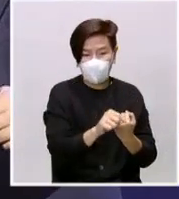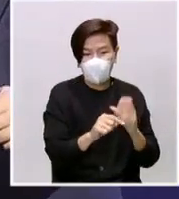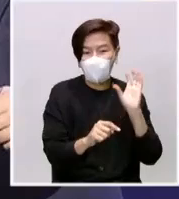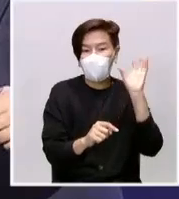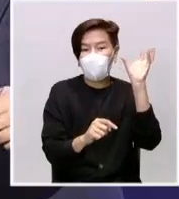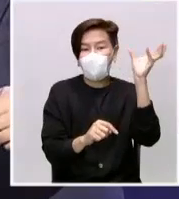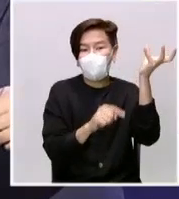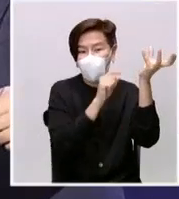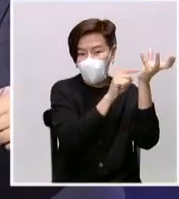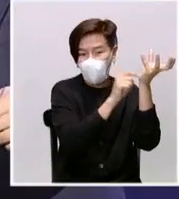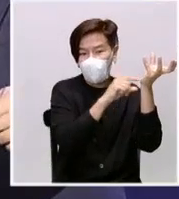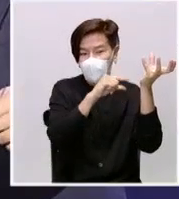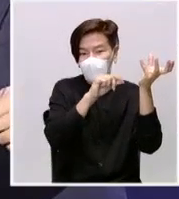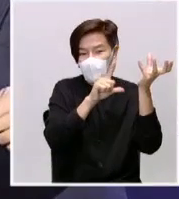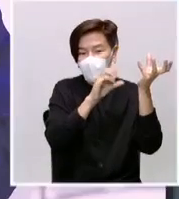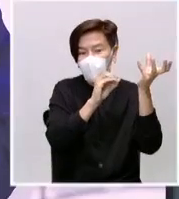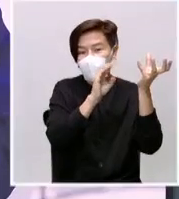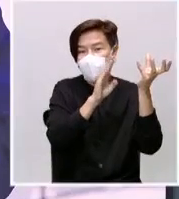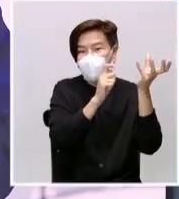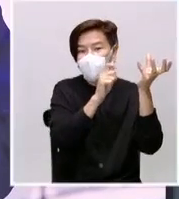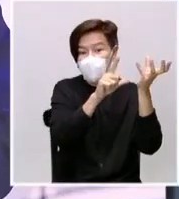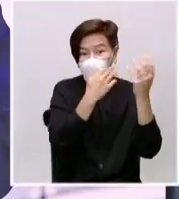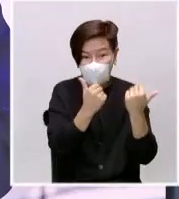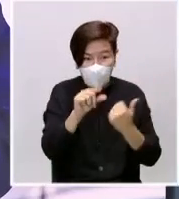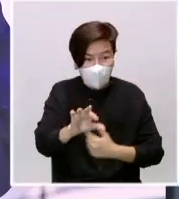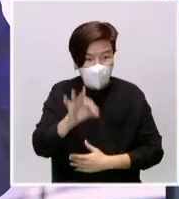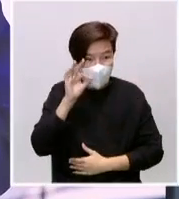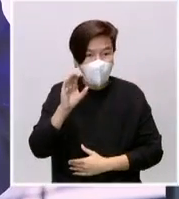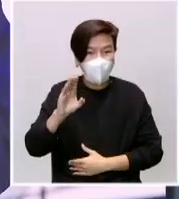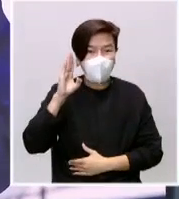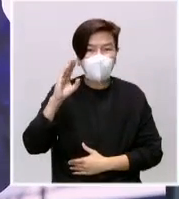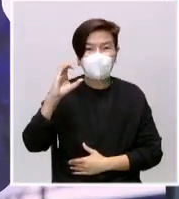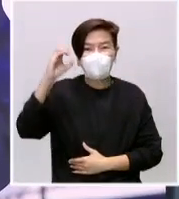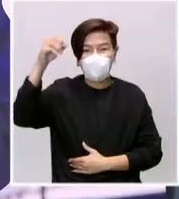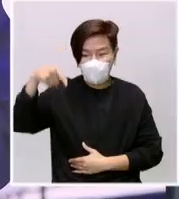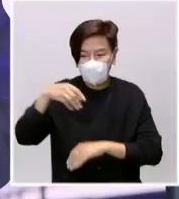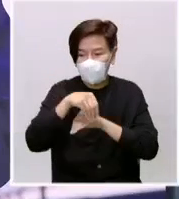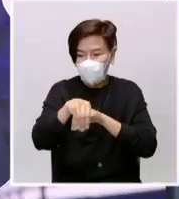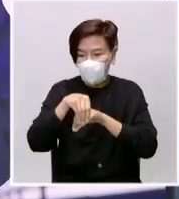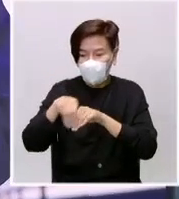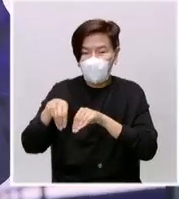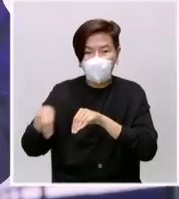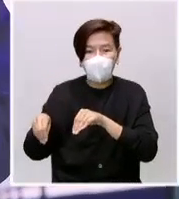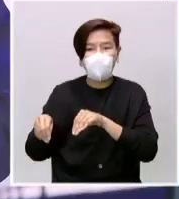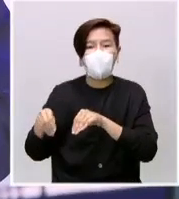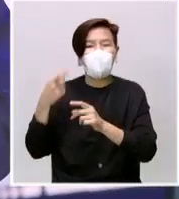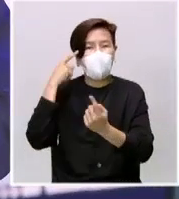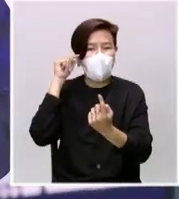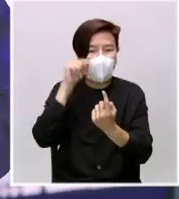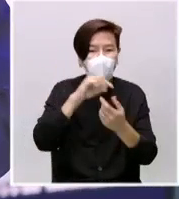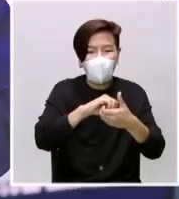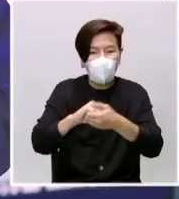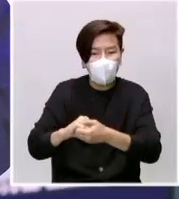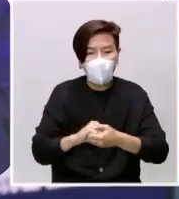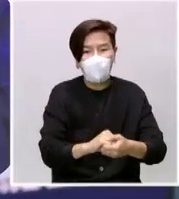ศไทยกล่าวว่าการได้รับการคัดเลือกครั้งนี้เป็นการยืนยันว่าเครือ CP มีความมุ่งมั่นที่จะร่วมมือกับ